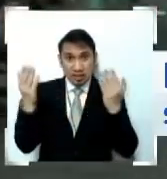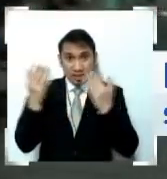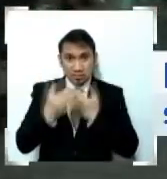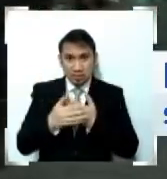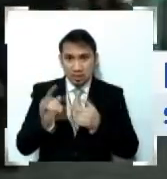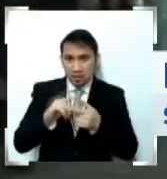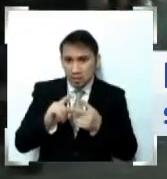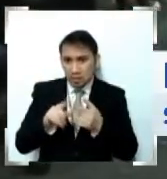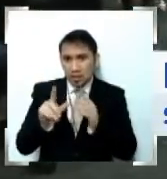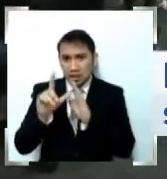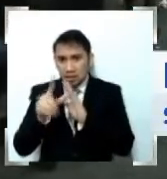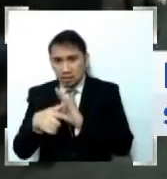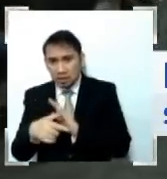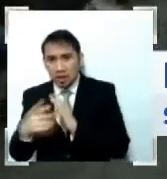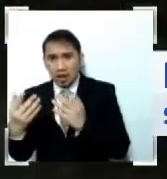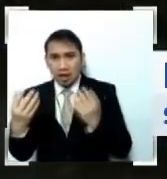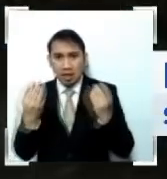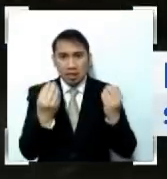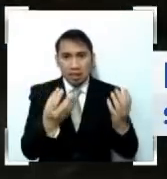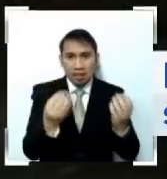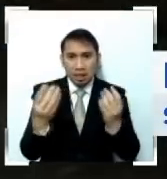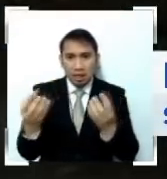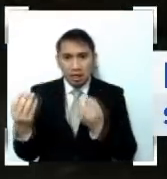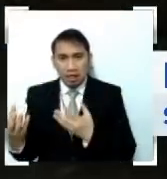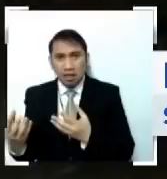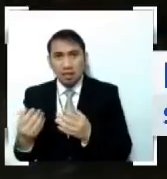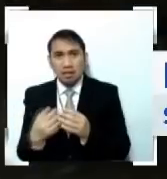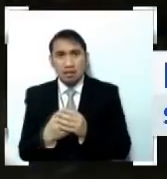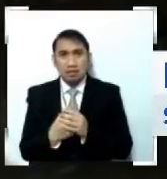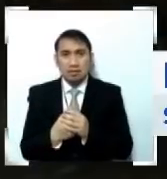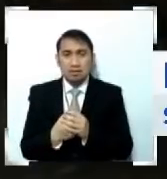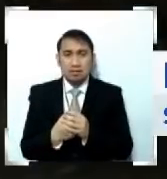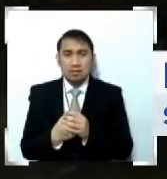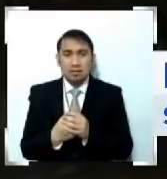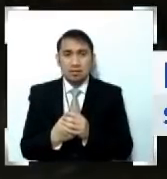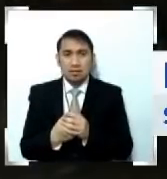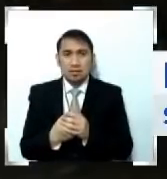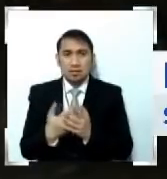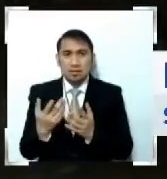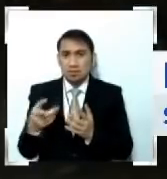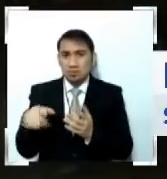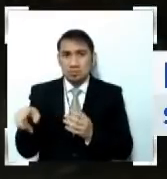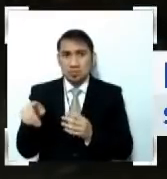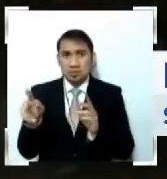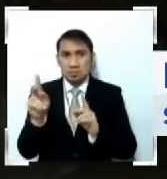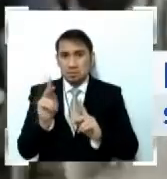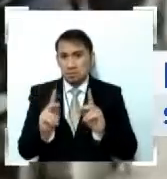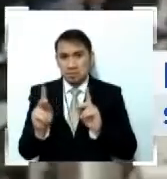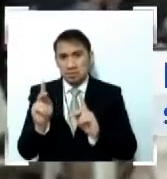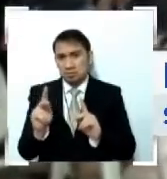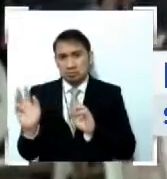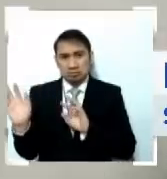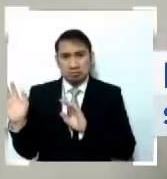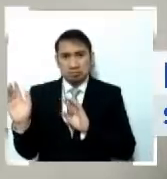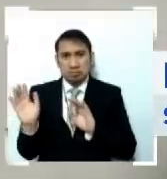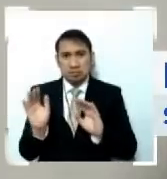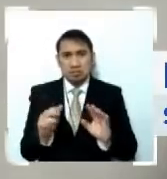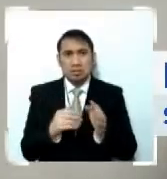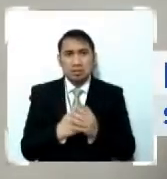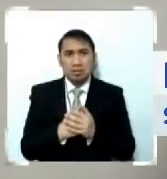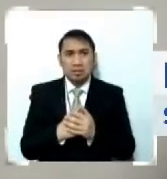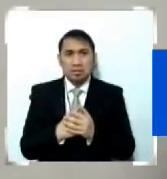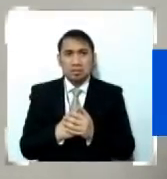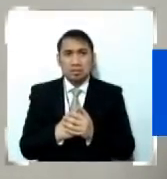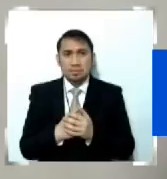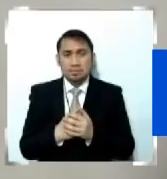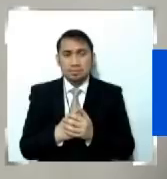eh. Hindi ko po alam na magkakaganyan yan. Hindi po naman mapigil, sir. Ano po naman yun? Anayarin po ako yun. Sinabi kong bawal inuman,